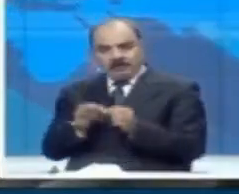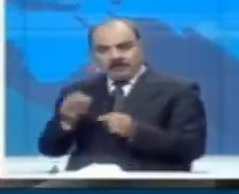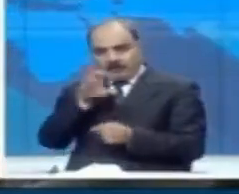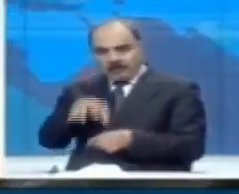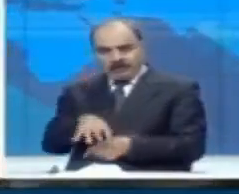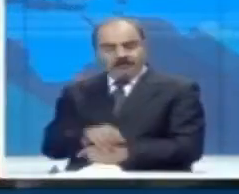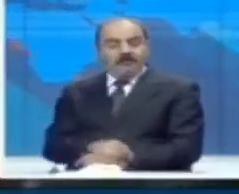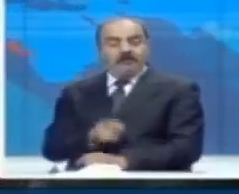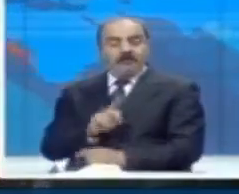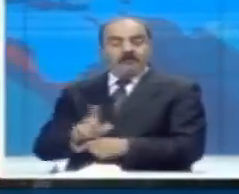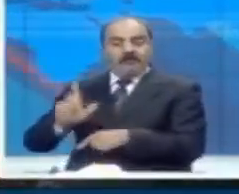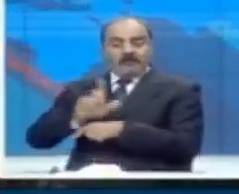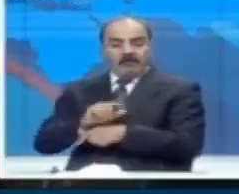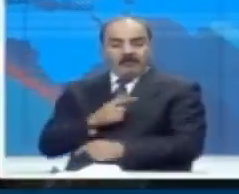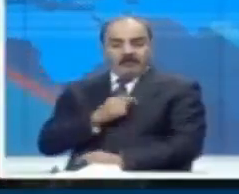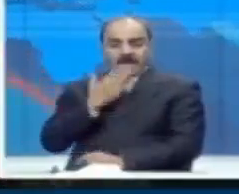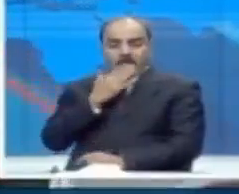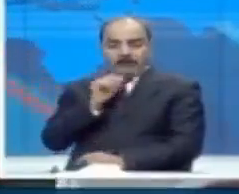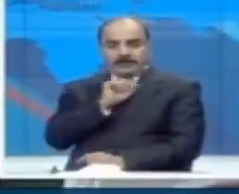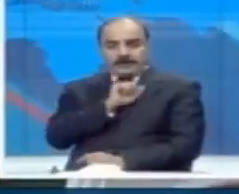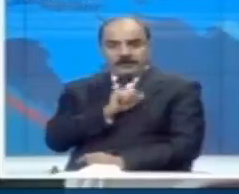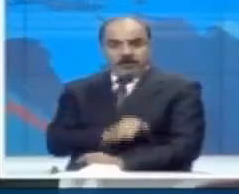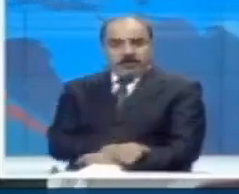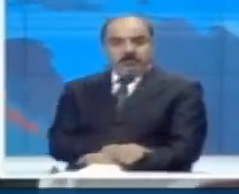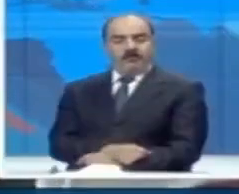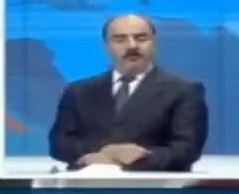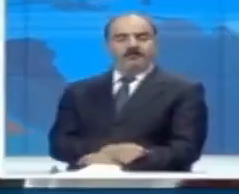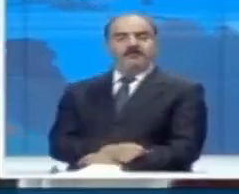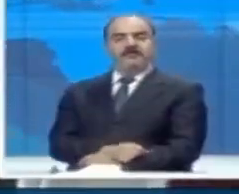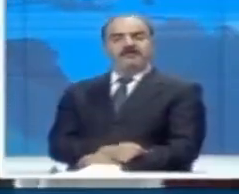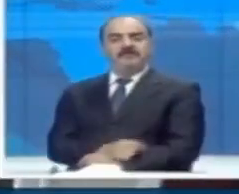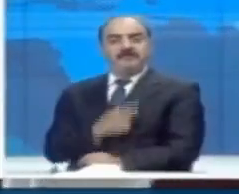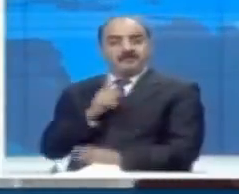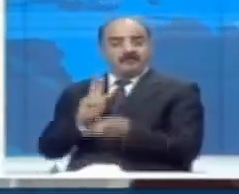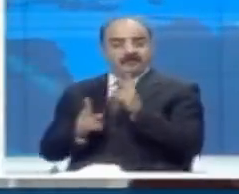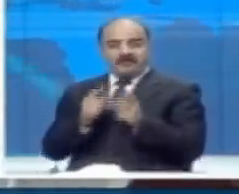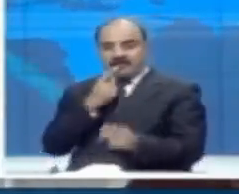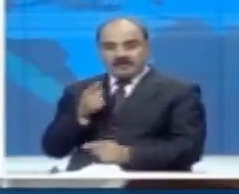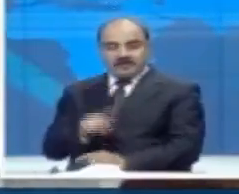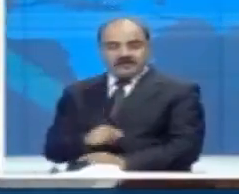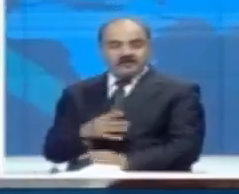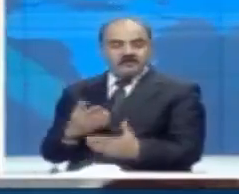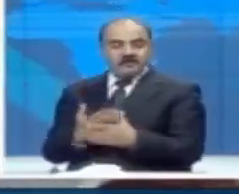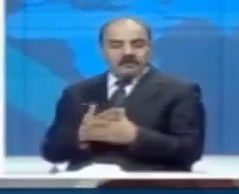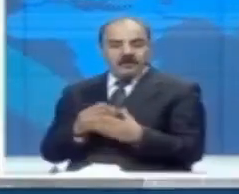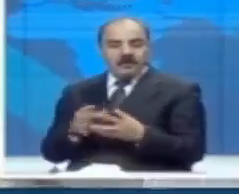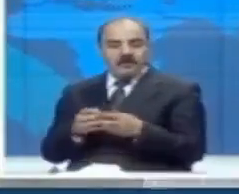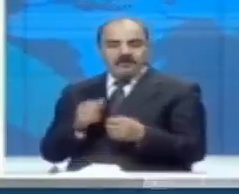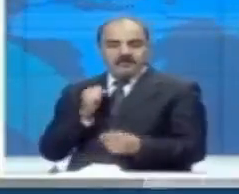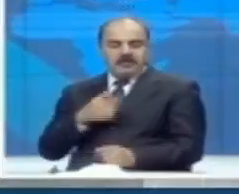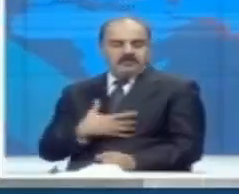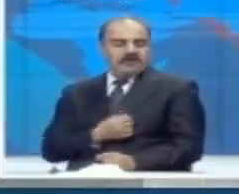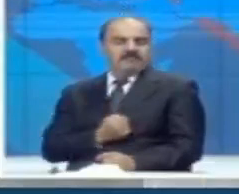المجيد برئاسة الربان فيلبس عيسى كاهن الكنيسة، الذي أكد أن الاحتفال هذا العام يأتي خلال أحداث